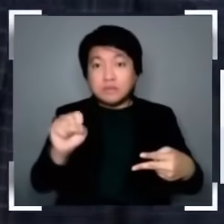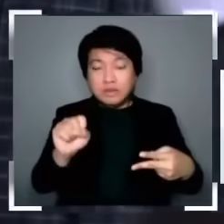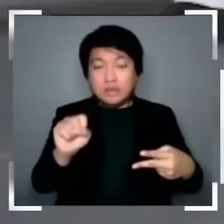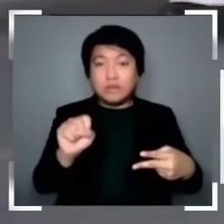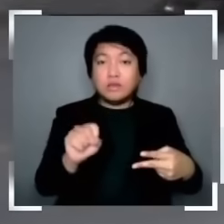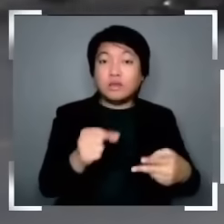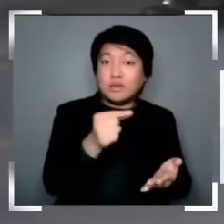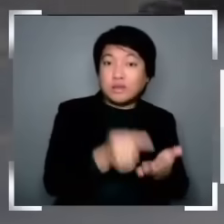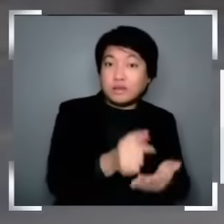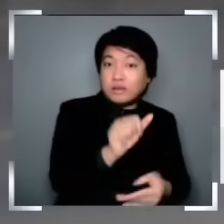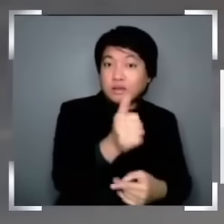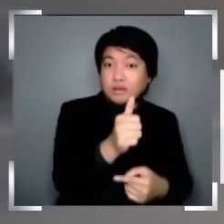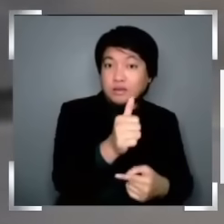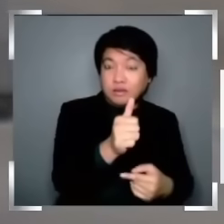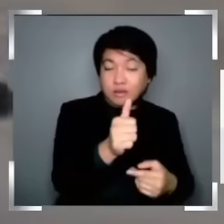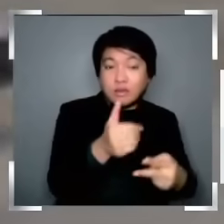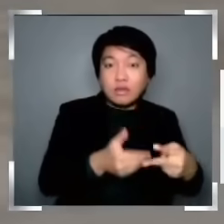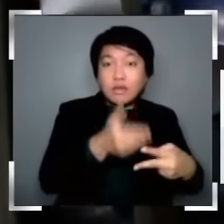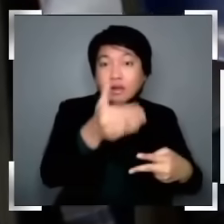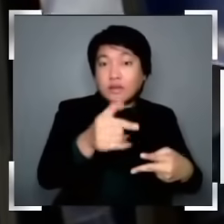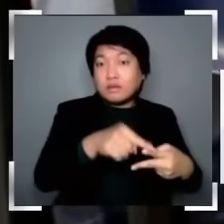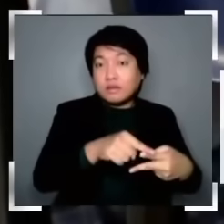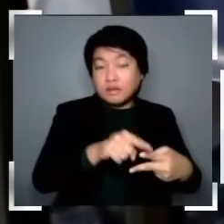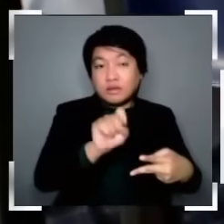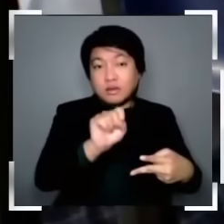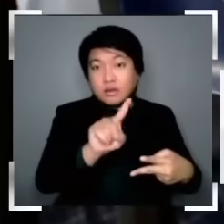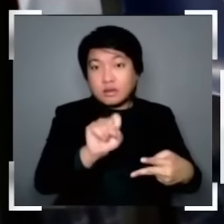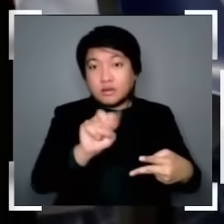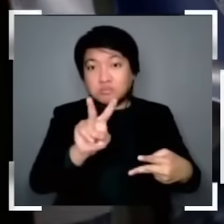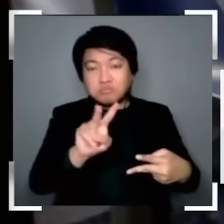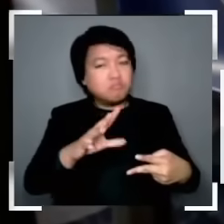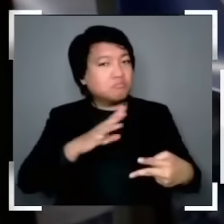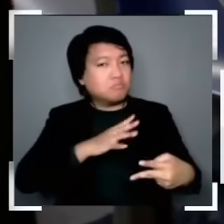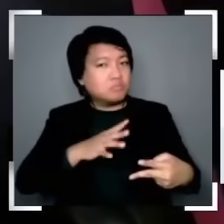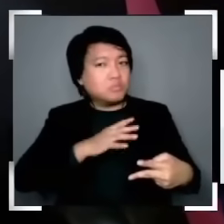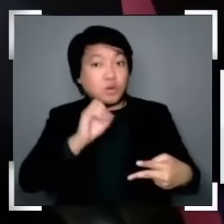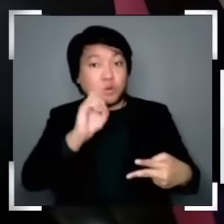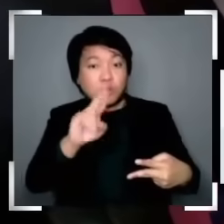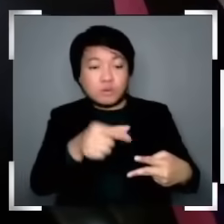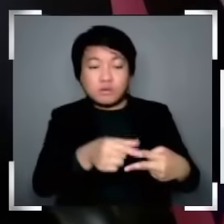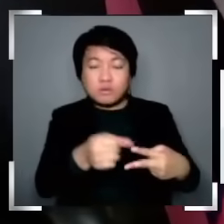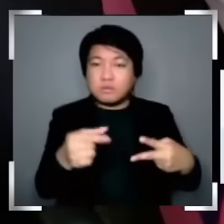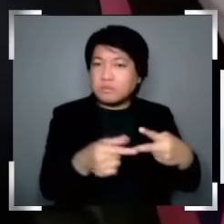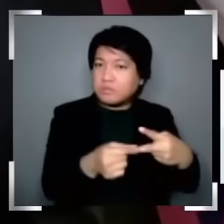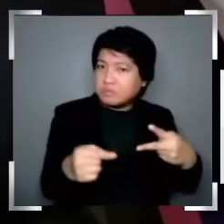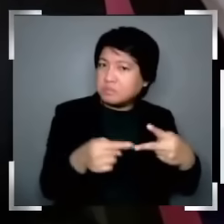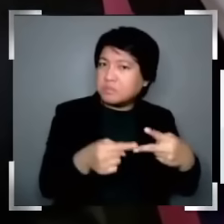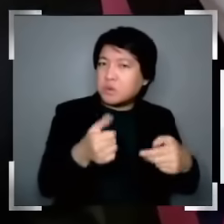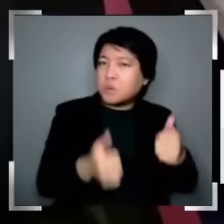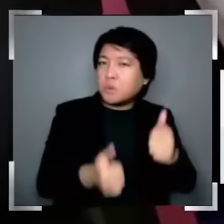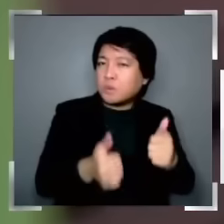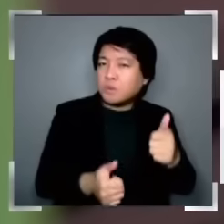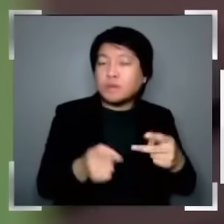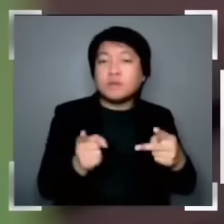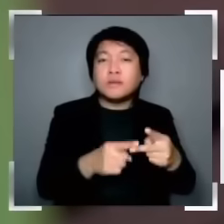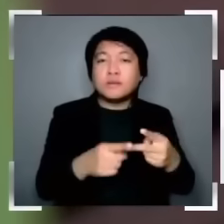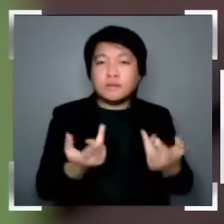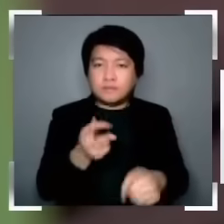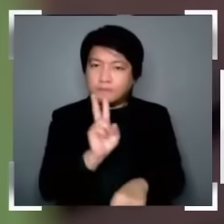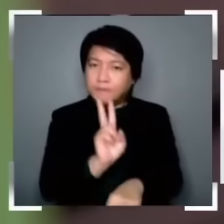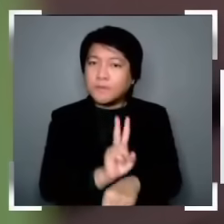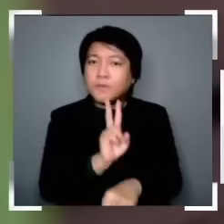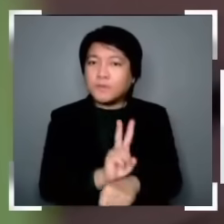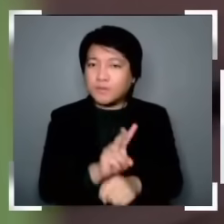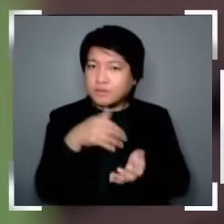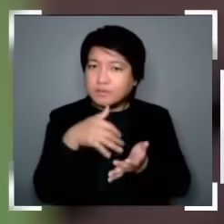TESDA. Layo ng hakbang na solusyunan ang kakulangan ng trabaho para sa mga nakapagtapos ng senior high school, lalo't ayon